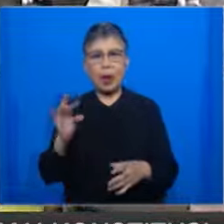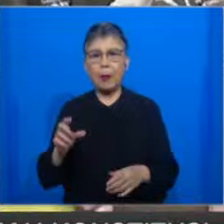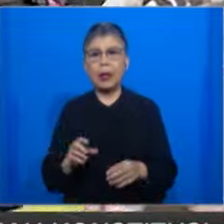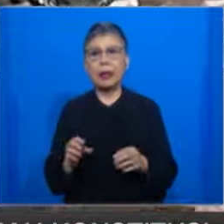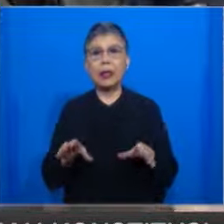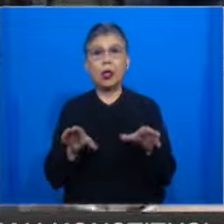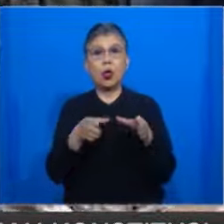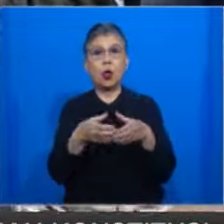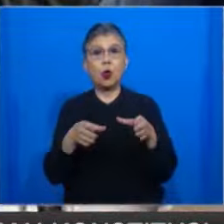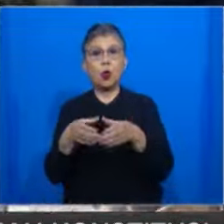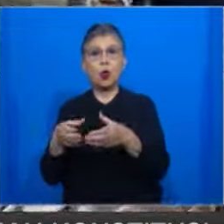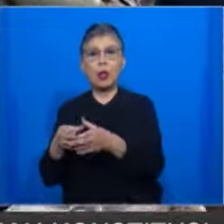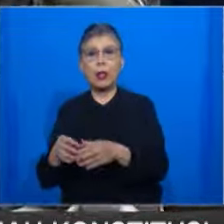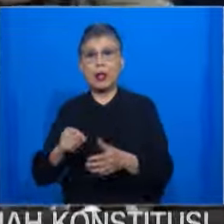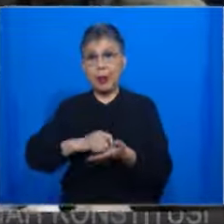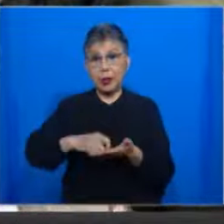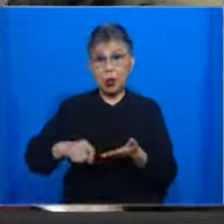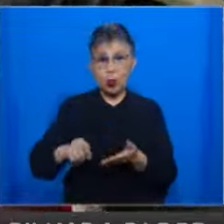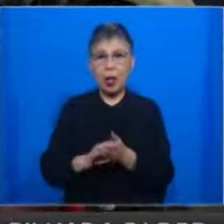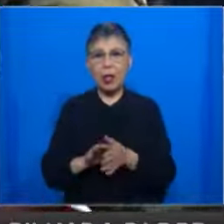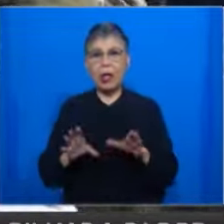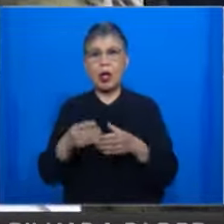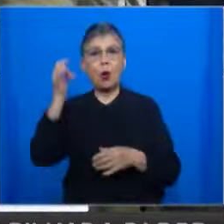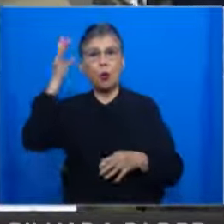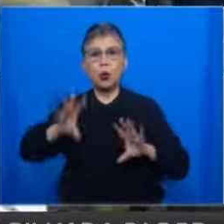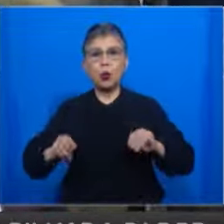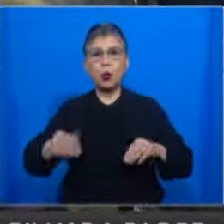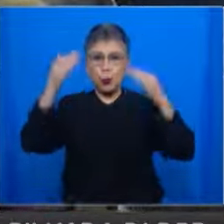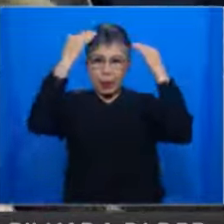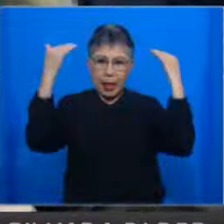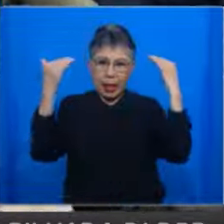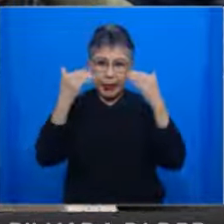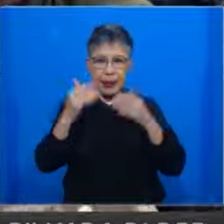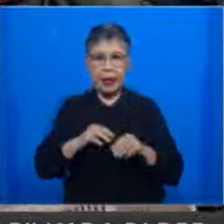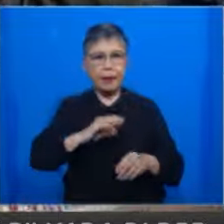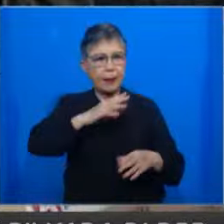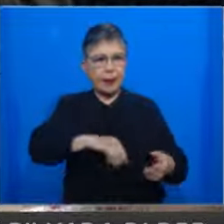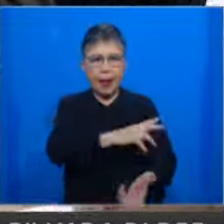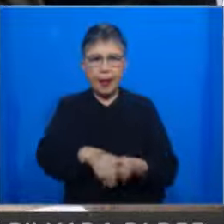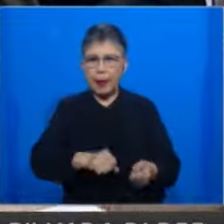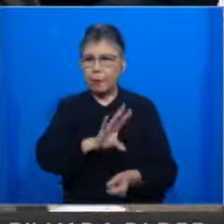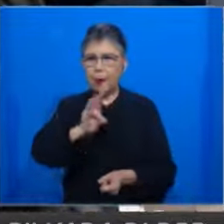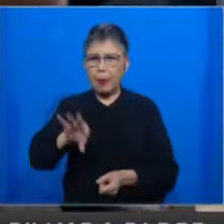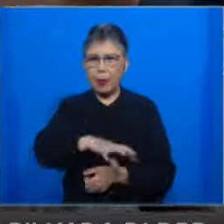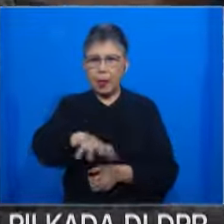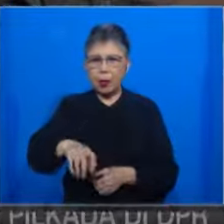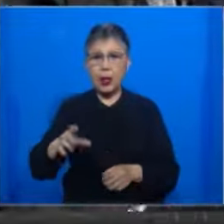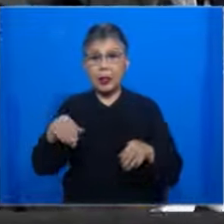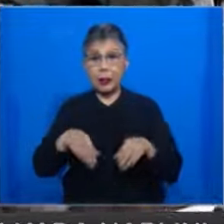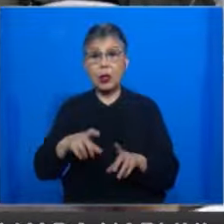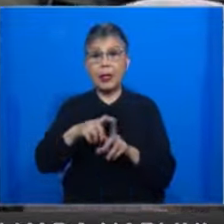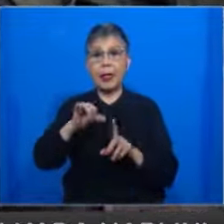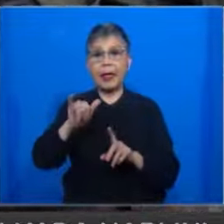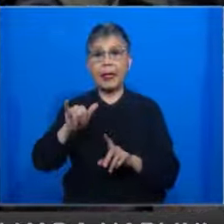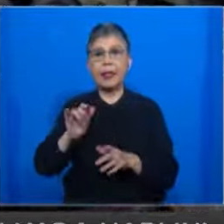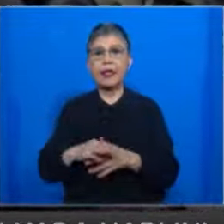macam elemen masyarakat, mulai dari mahasiswa, kaum buruh, petani, lalu juga nelayan dari beberapa wilayah, termasuk DKI Jakarta, Jawa